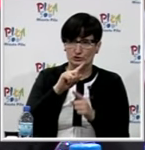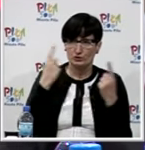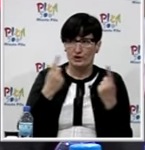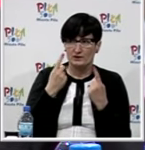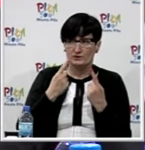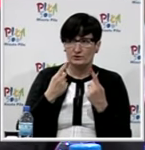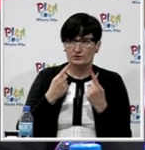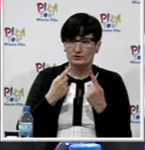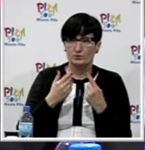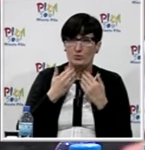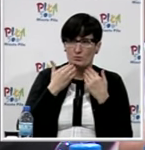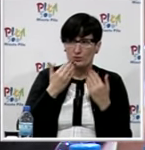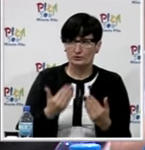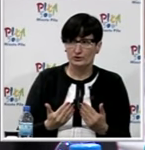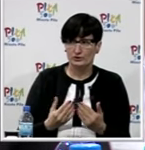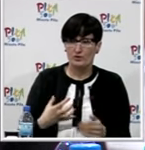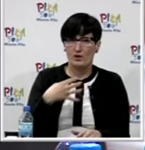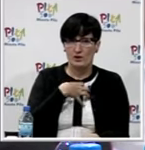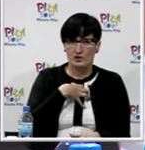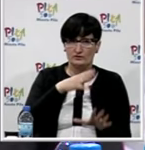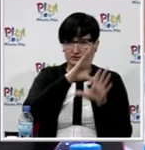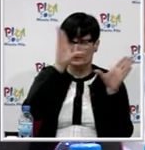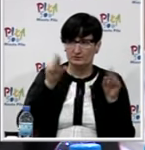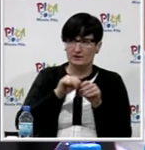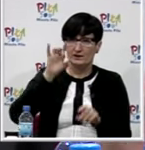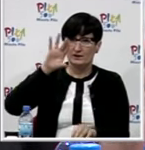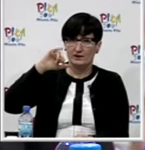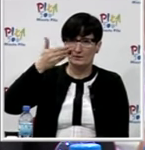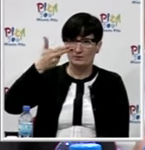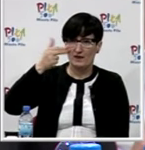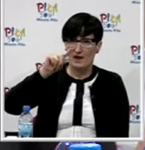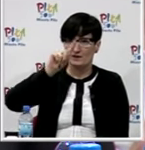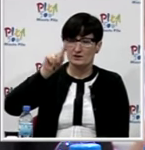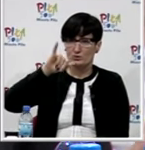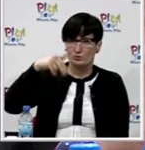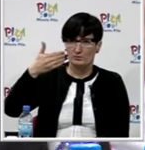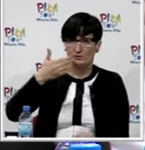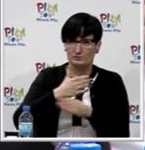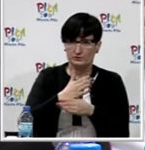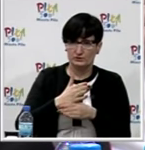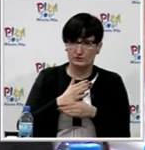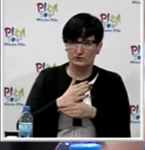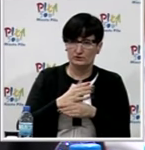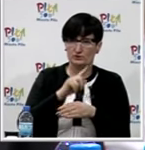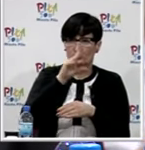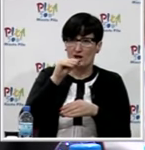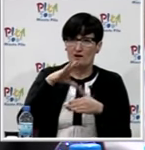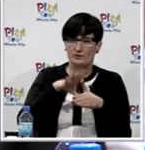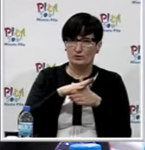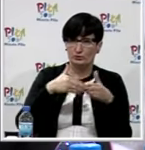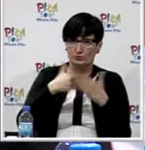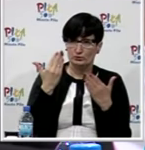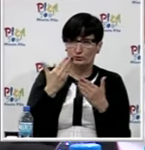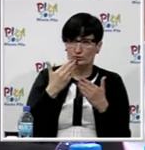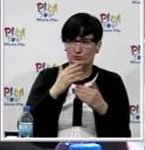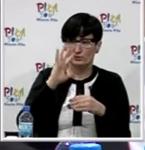podziękować dyrektorom wszystkich gimnazjów pilskich za to, że w dniu 15 marca